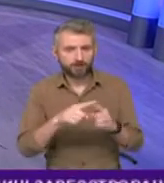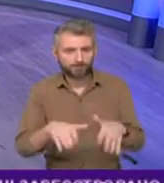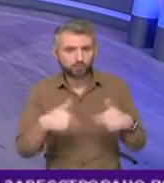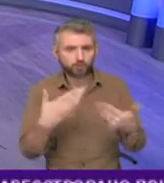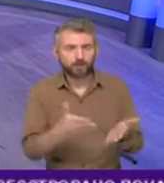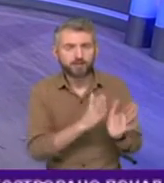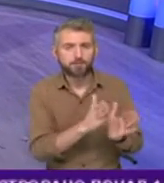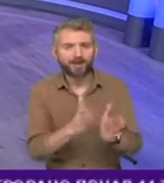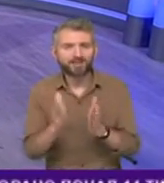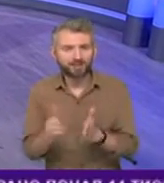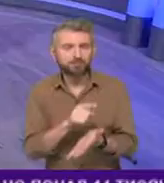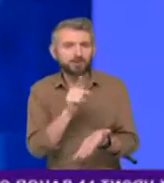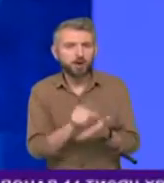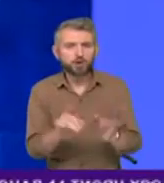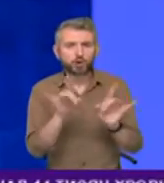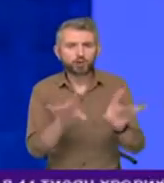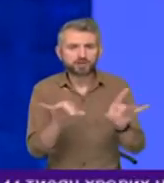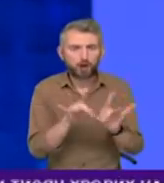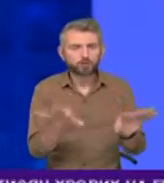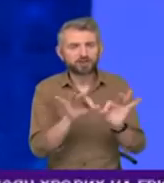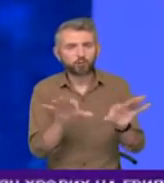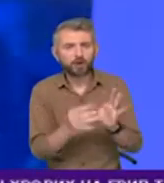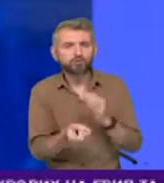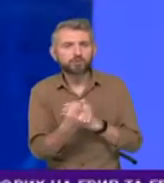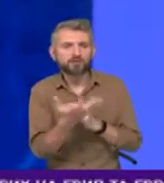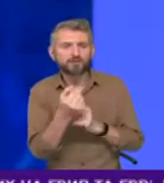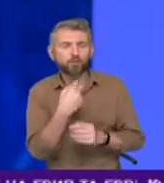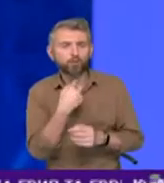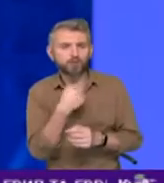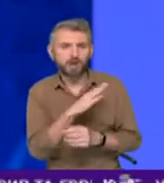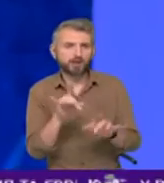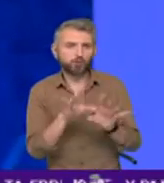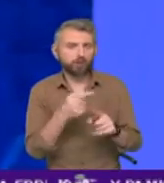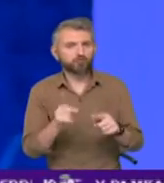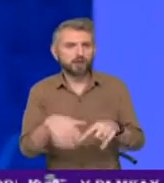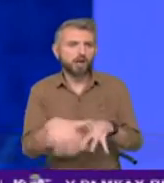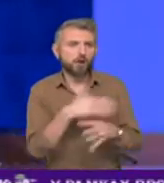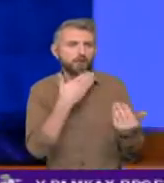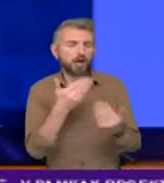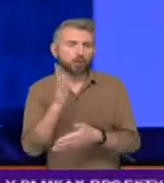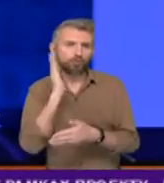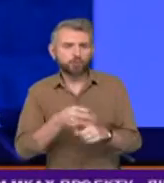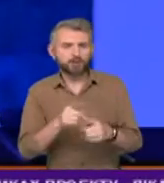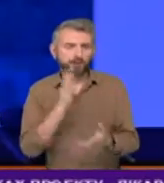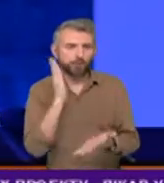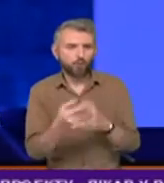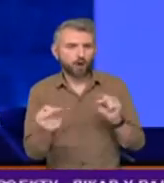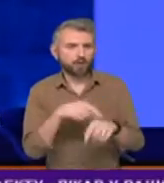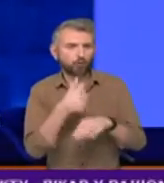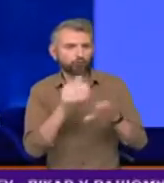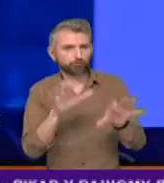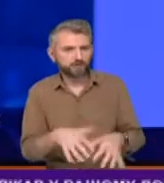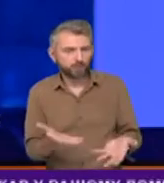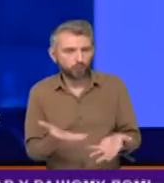пропонувати механізм, ти маєш розказувати, пояснювати, звідки ти візьмеш ті голоси, не розказувати, що це на референдумі буде, бо це напряму антиконституційно. Тому